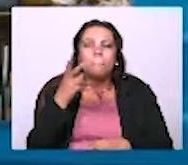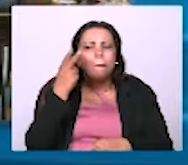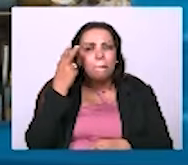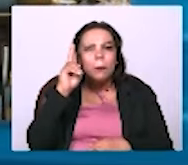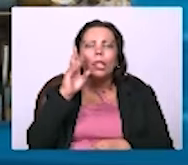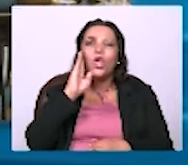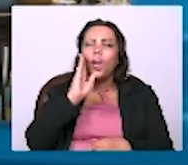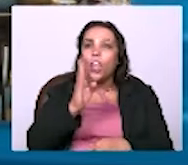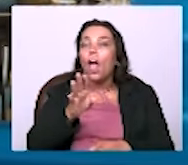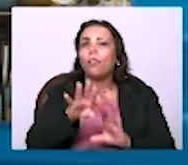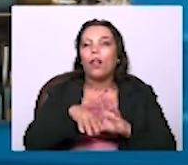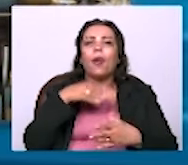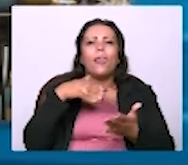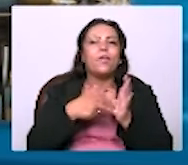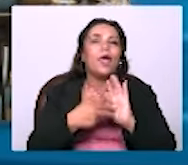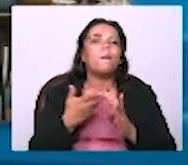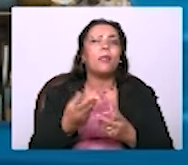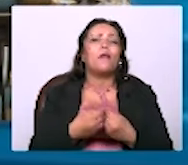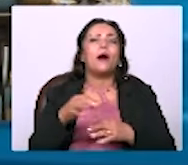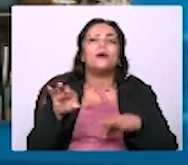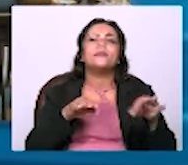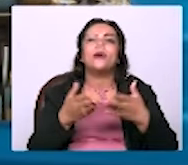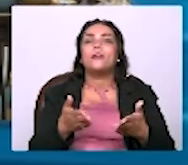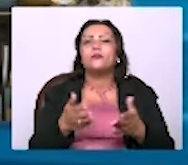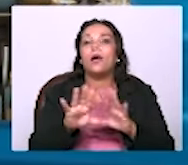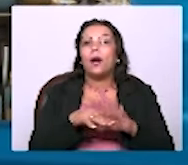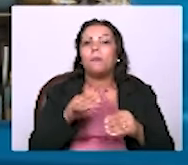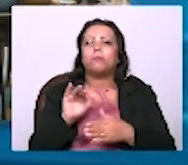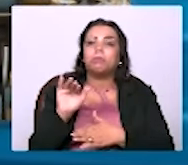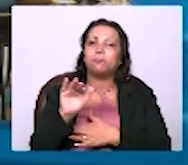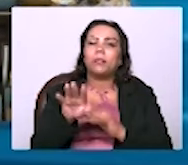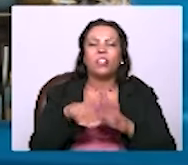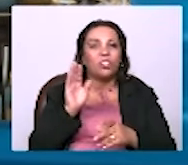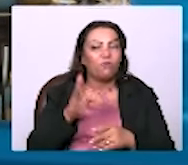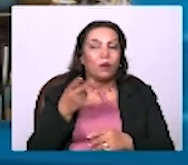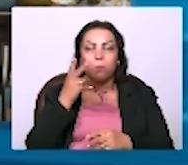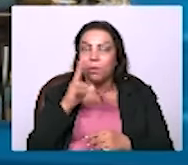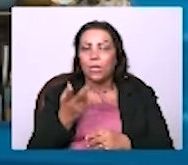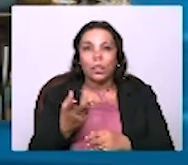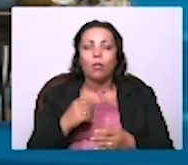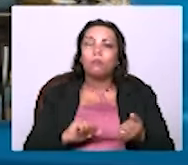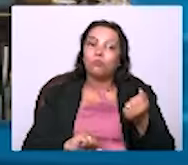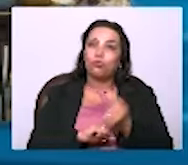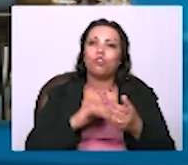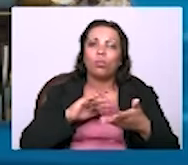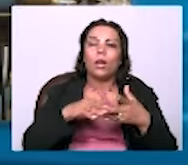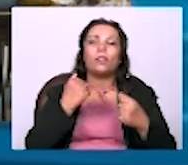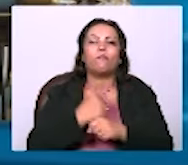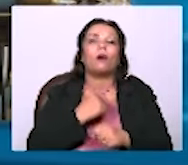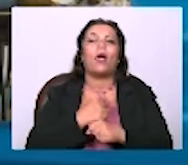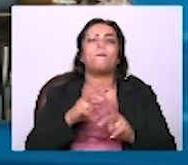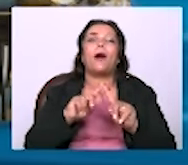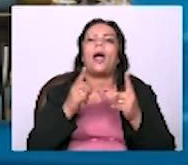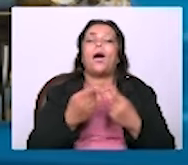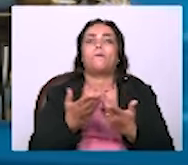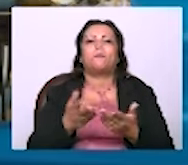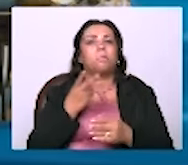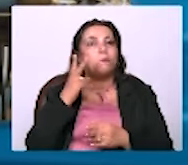القضيه يكون الشباب ده قادر بالفعل على الانجاز والعطاء وان هو فعلا يسهم في العمل العام او في الحياه